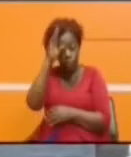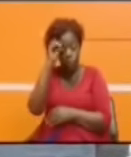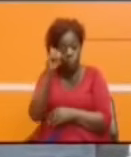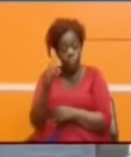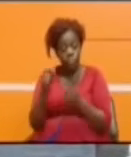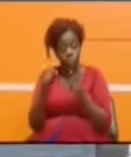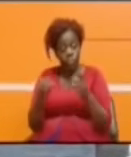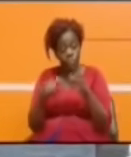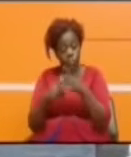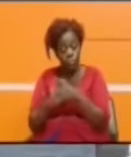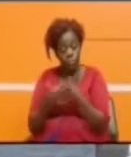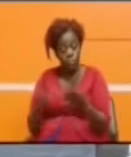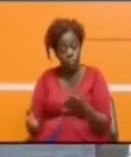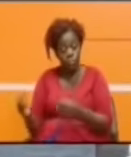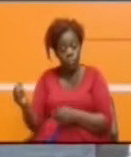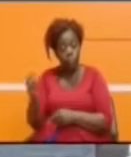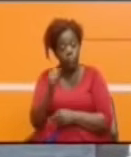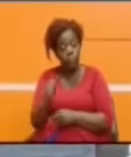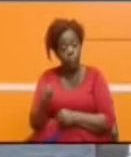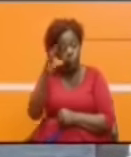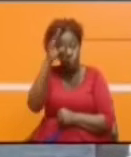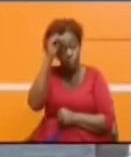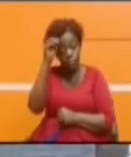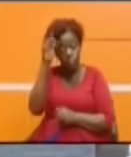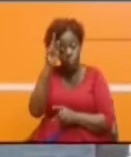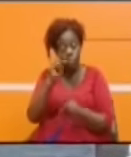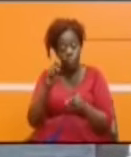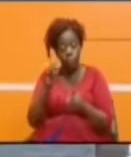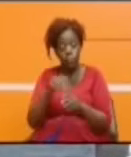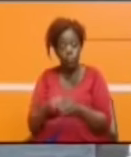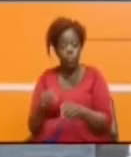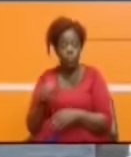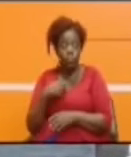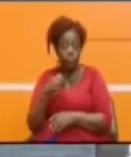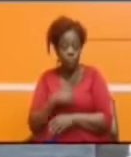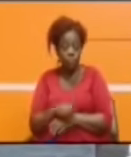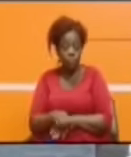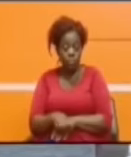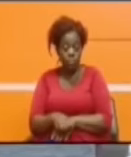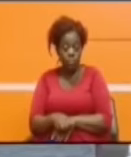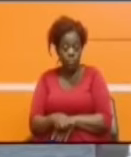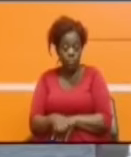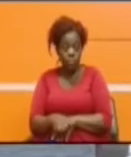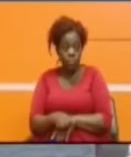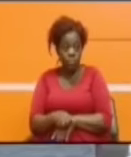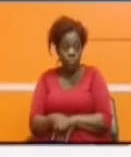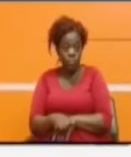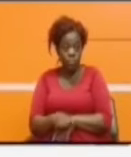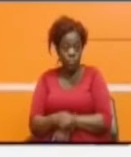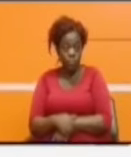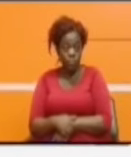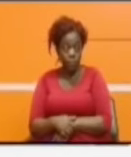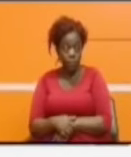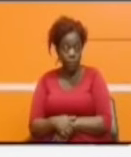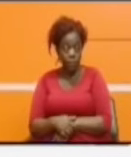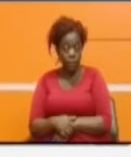of recruiting educated people in the army. Batandika enkola ey'okuleeta abaasoma mu